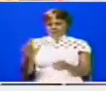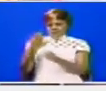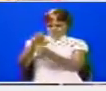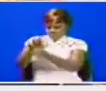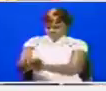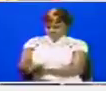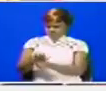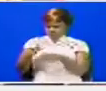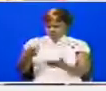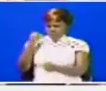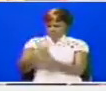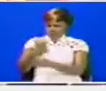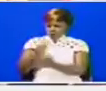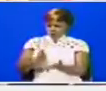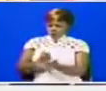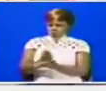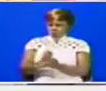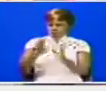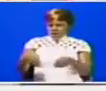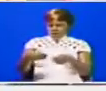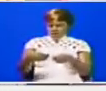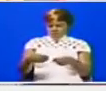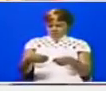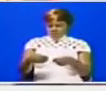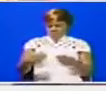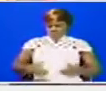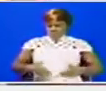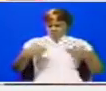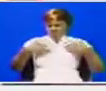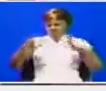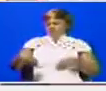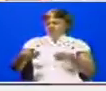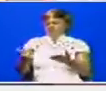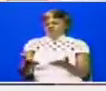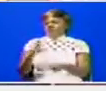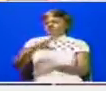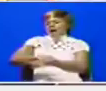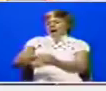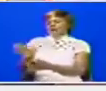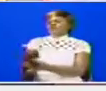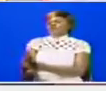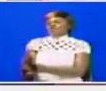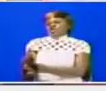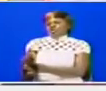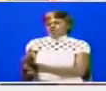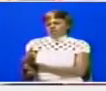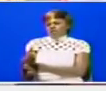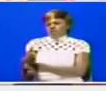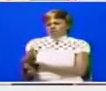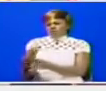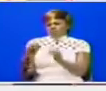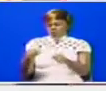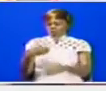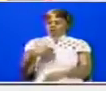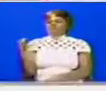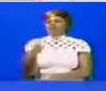in terms of ensuring that they are able to give themselves their physical body to be able to get fish, even despite the fact that they can have some